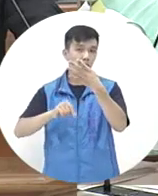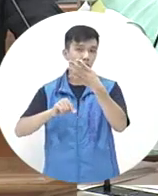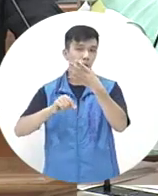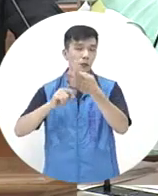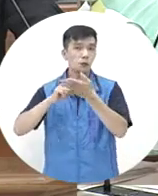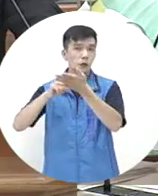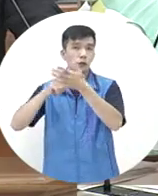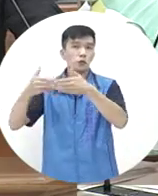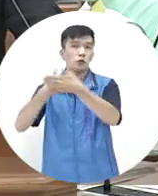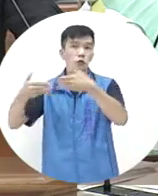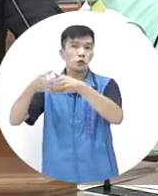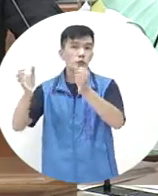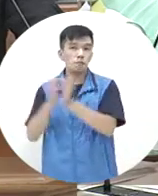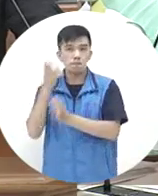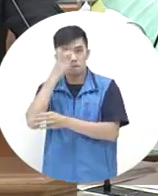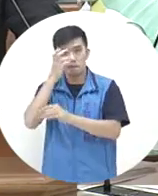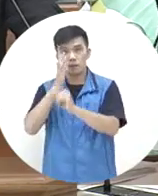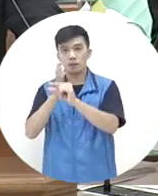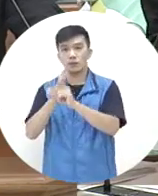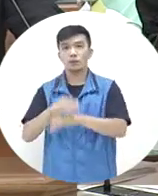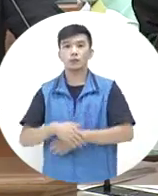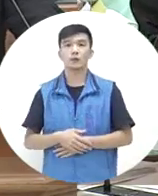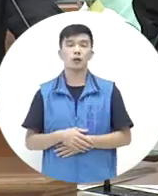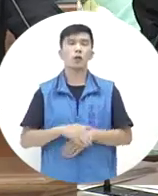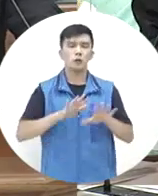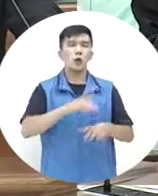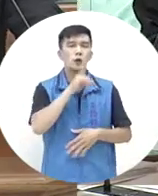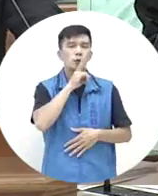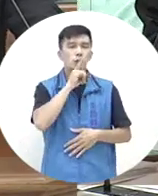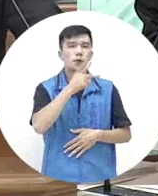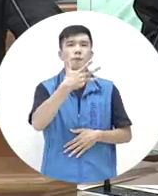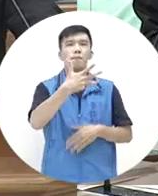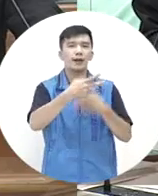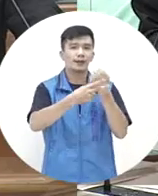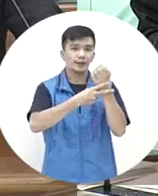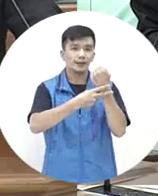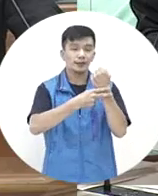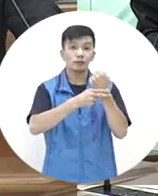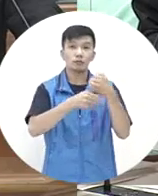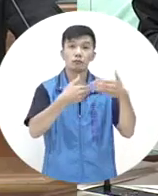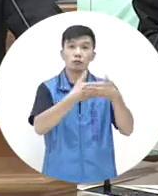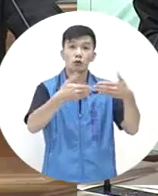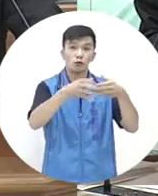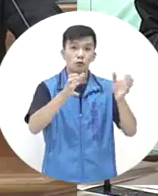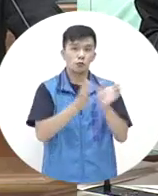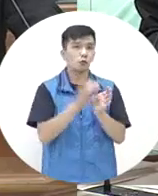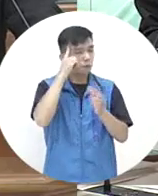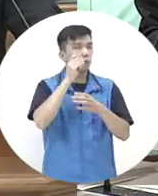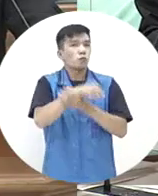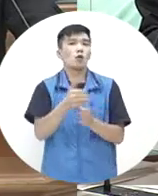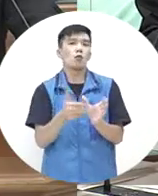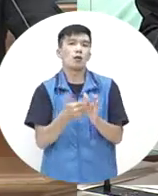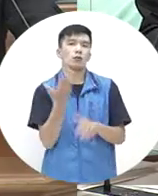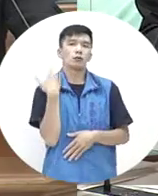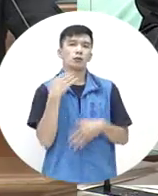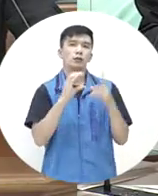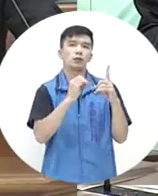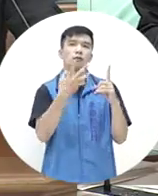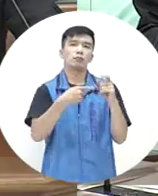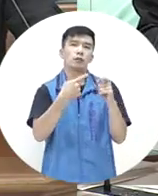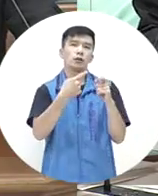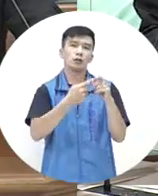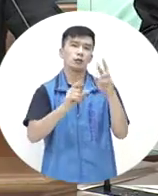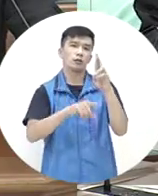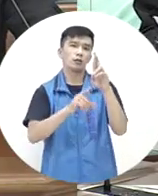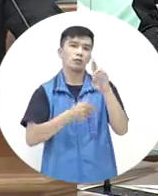审查。 我现在讲巴黎啦。 啊，对啊，我 巴黎交通部这边已经同意。 一百零八年 就已经